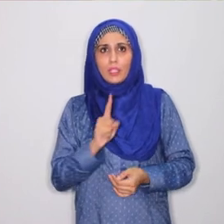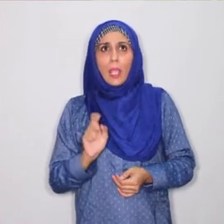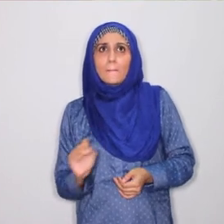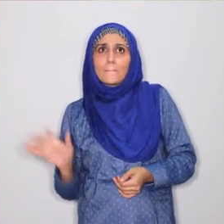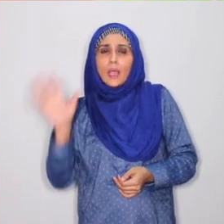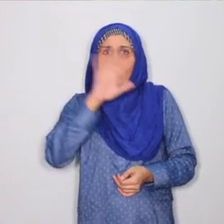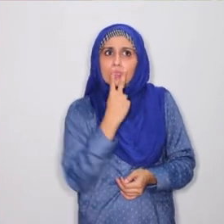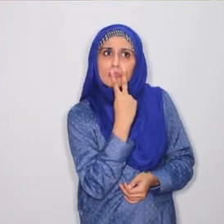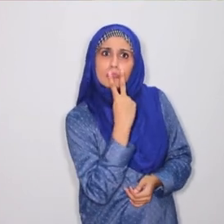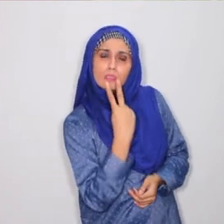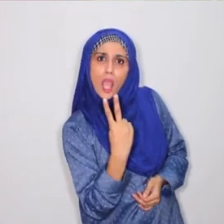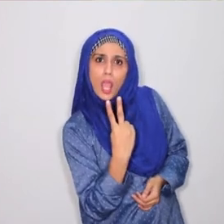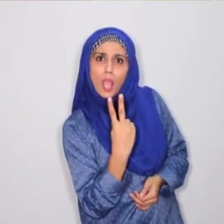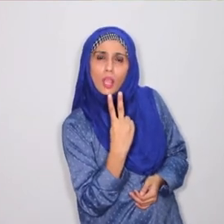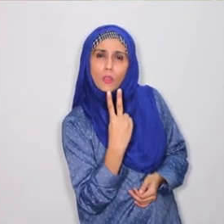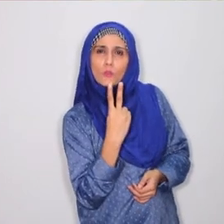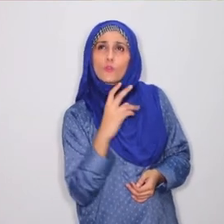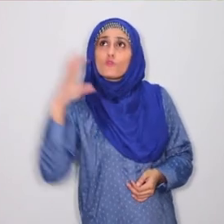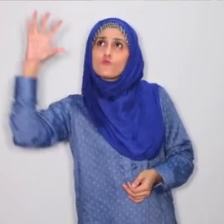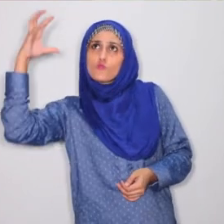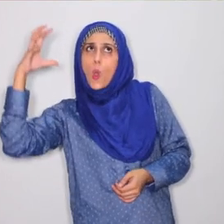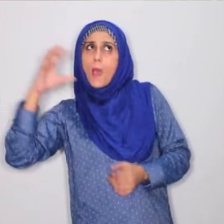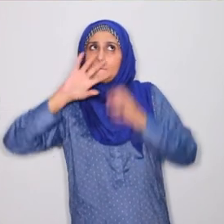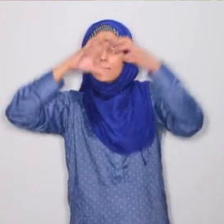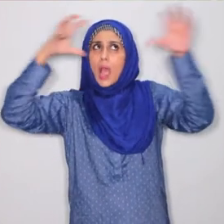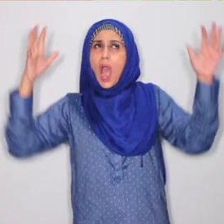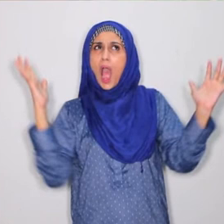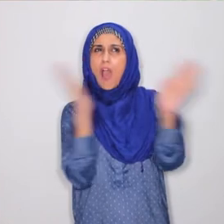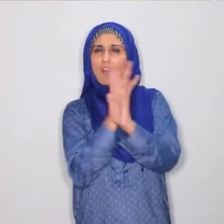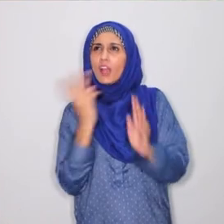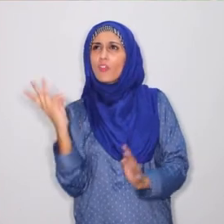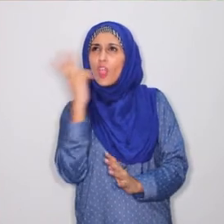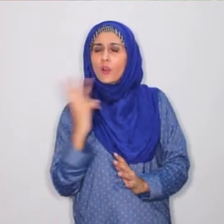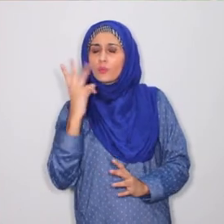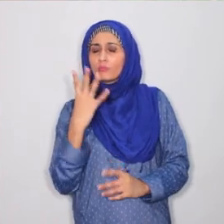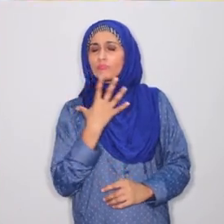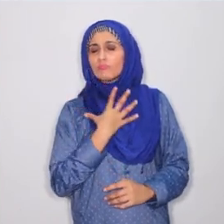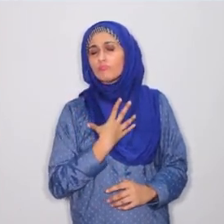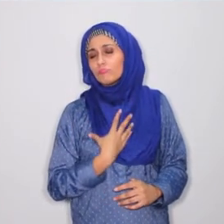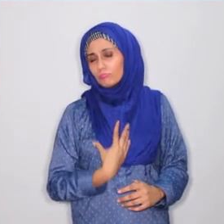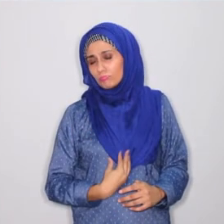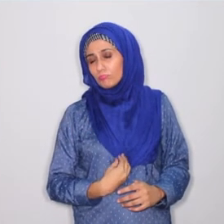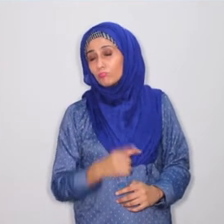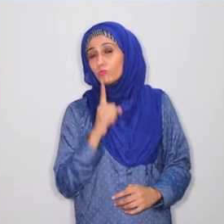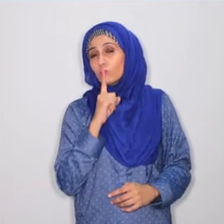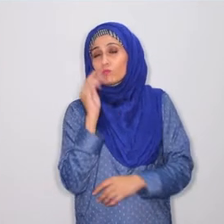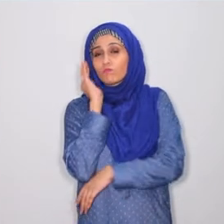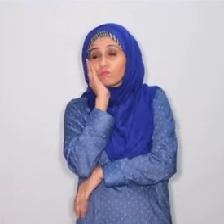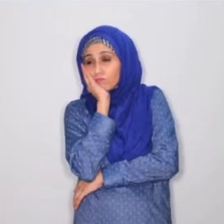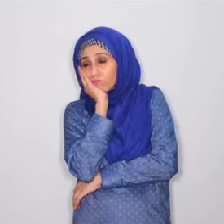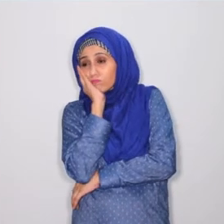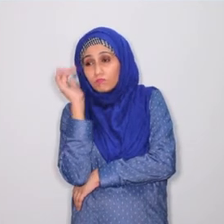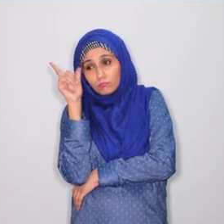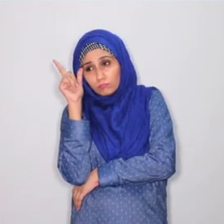बादलों और हवा तीनों उदास होकर खामोशी से बैठे हैं कि इतने में